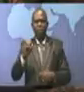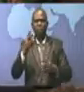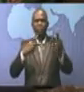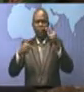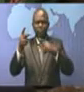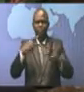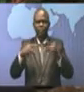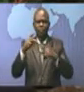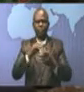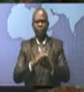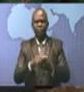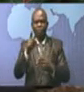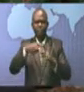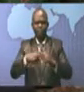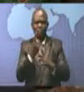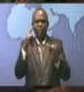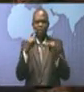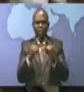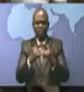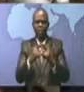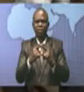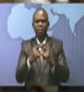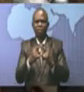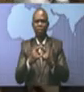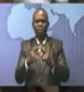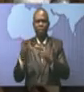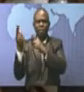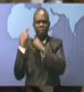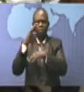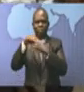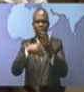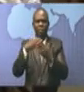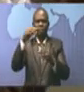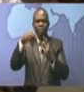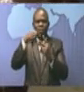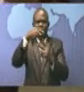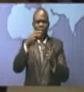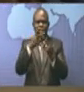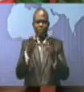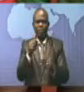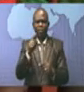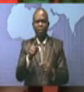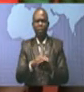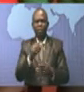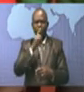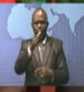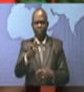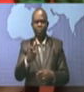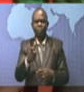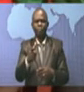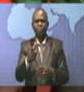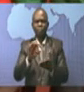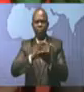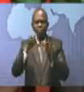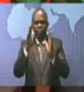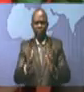été débuté par une réunion à l'endroit de tous les dirigeants élus à la base. À son discours d'accueil, le secrétaire du parti CNDD-FDD